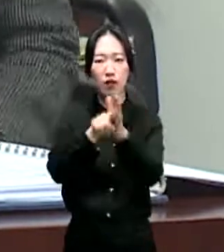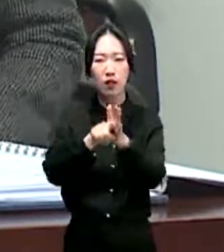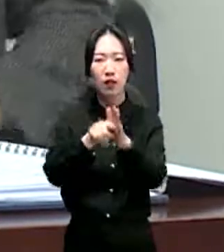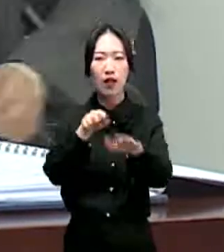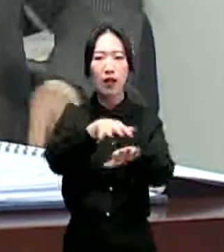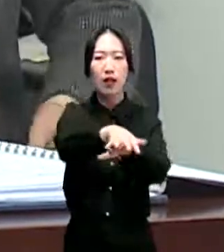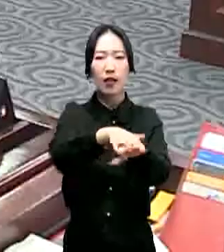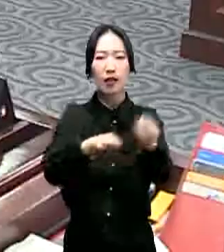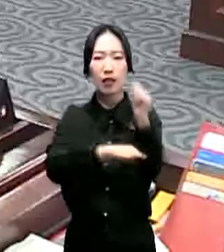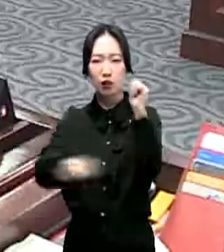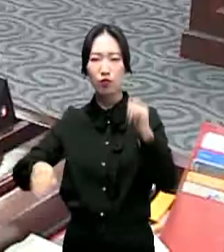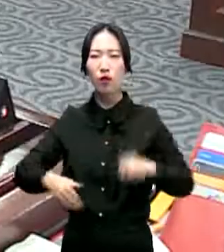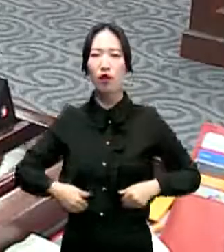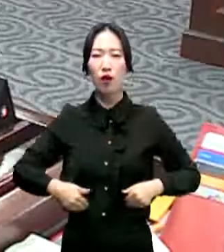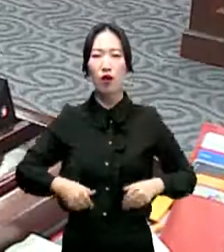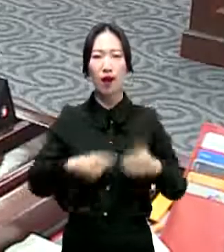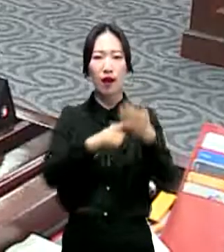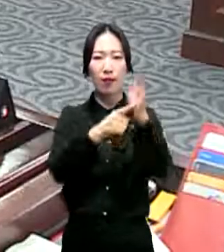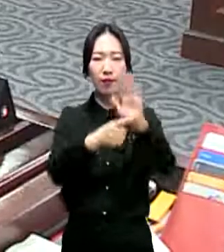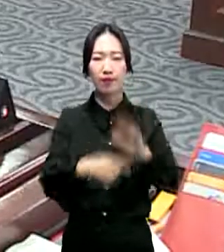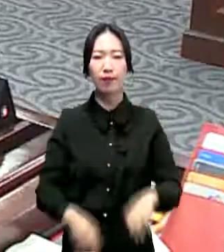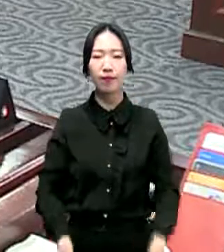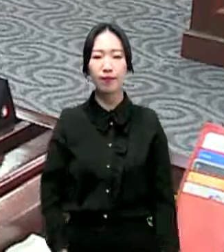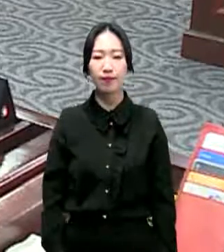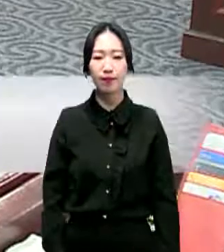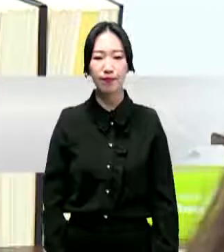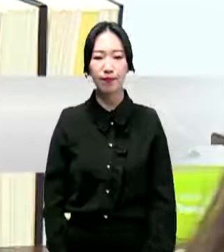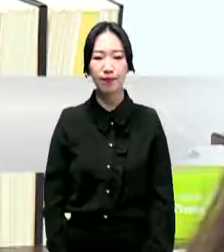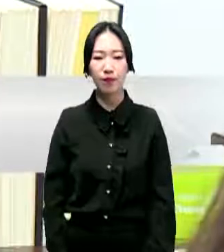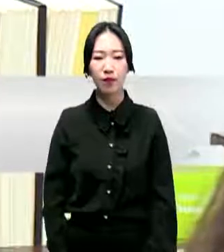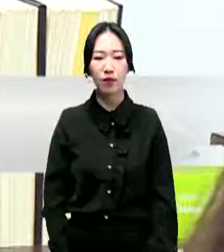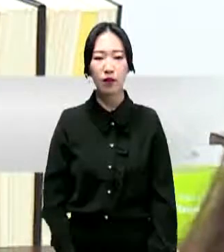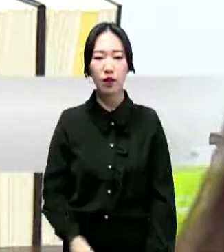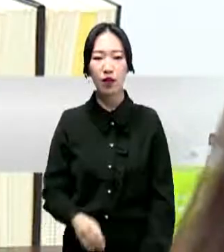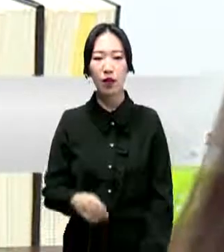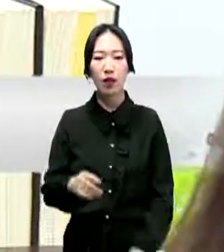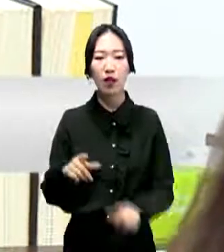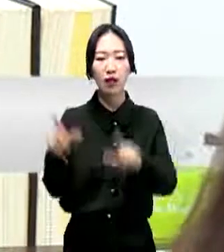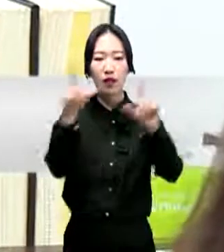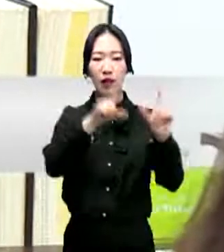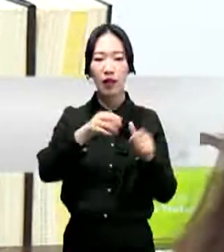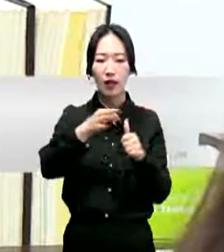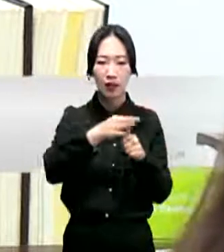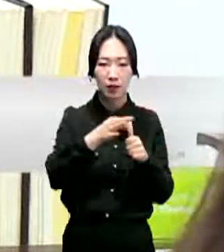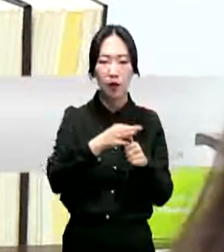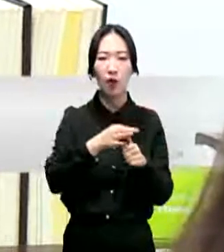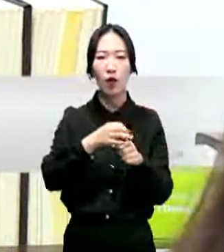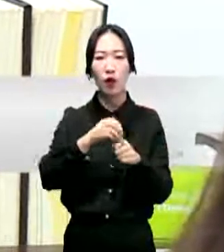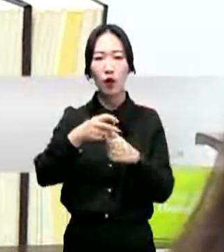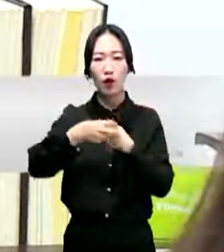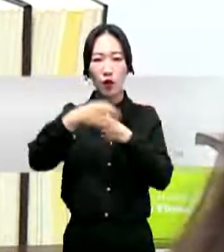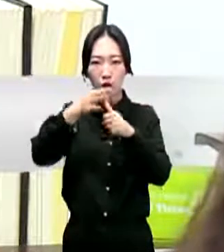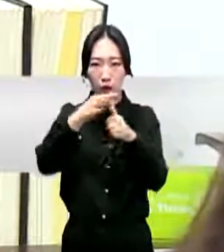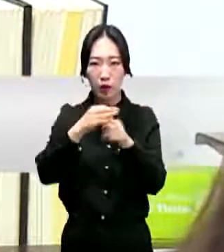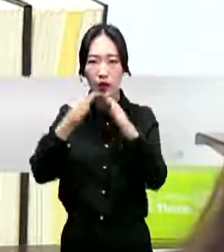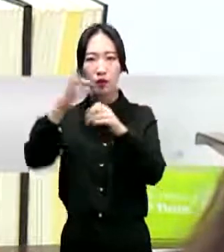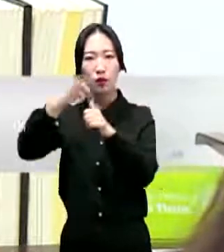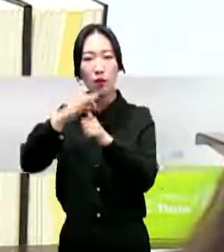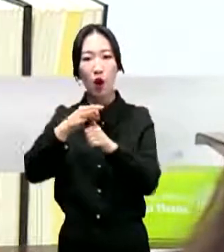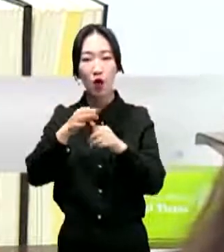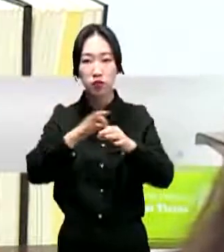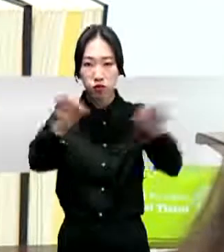체계 기준 마련도 촉구했습니다. 생계급여가 가고 노령급여가 가고 주거급여가 가잖아요. 그거는